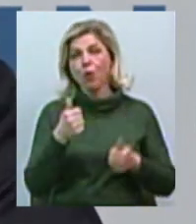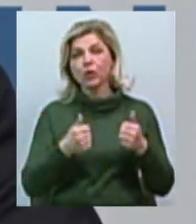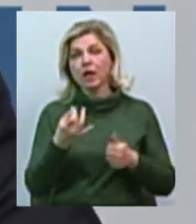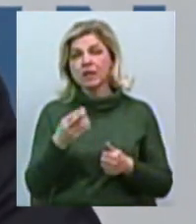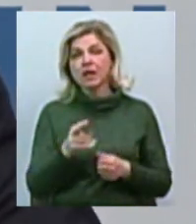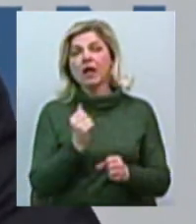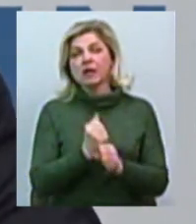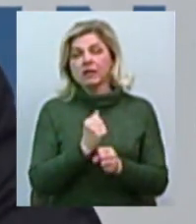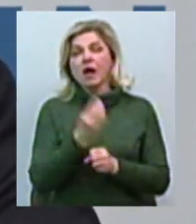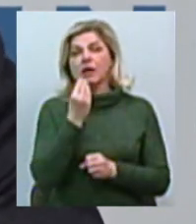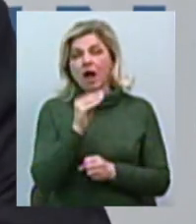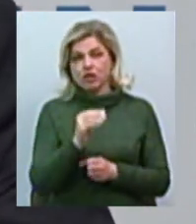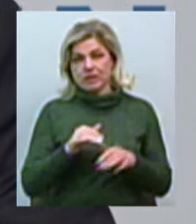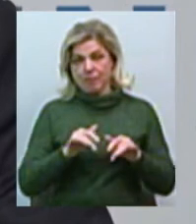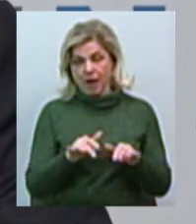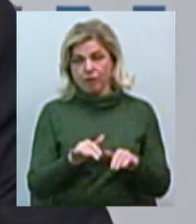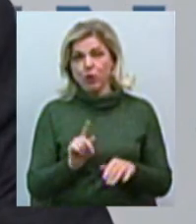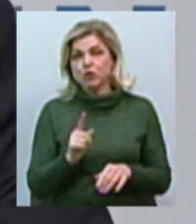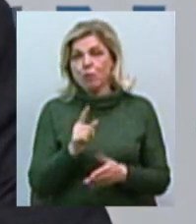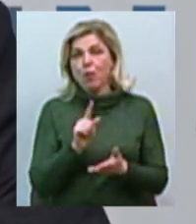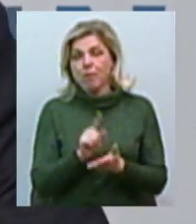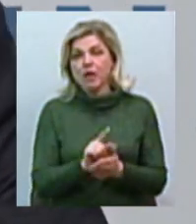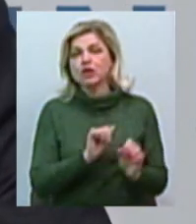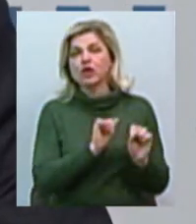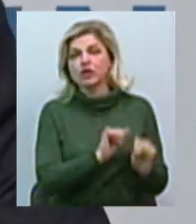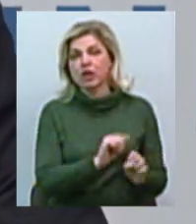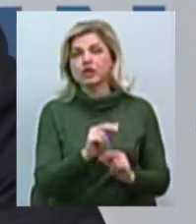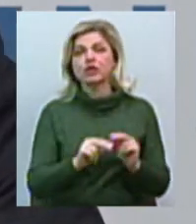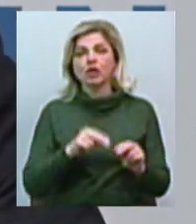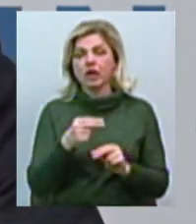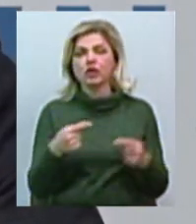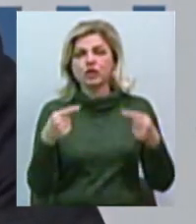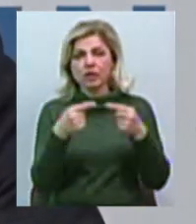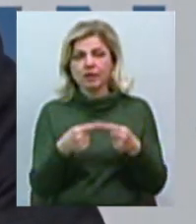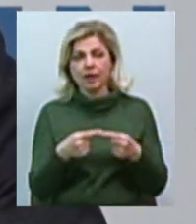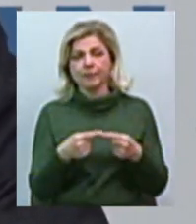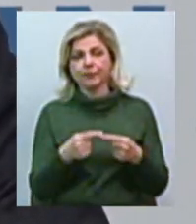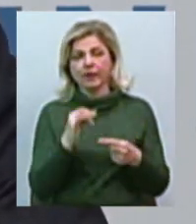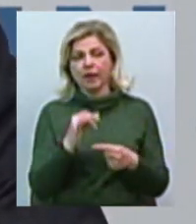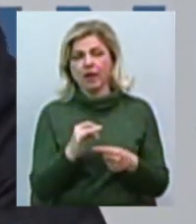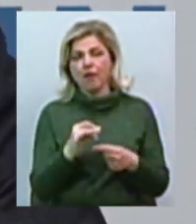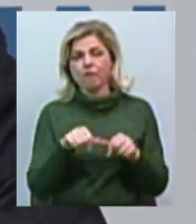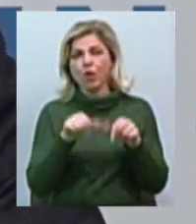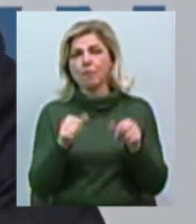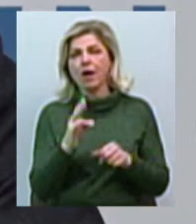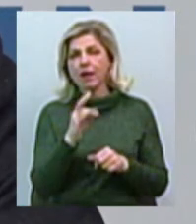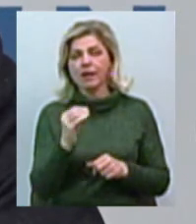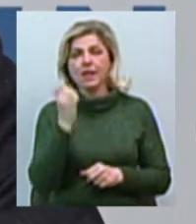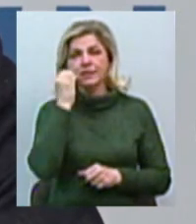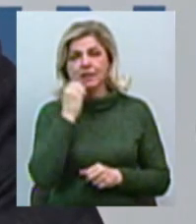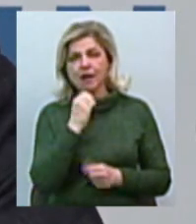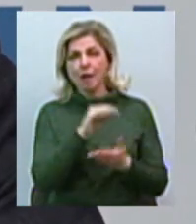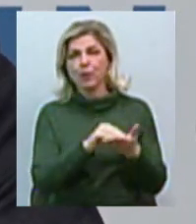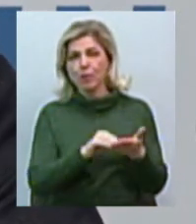кращу справу. То чому ми маємо захищати через чітке і досить формальне, і застаріле